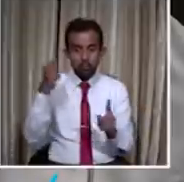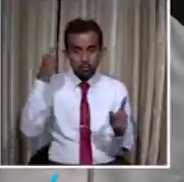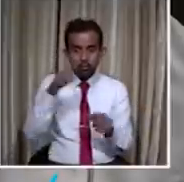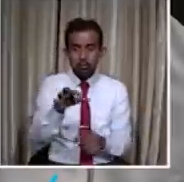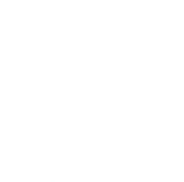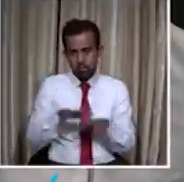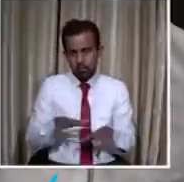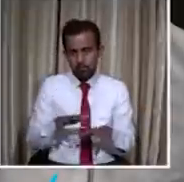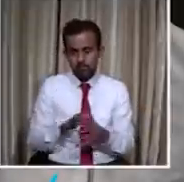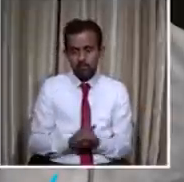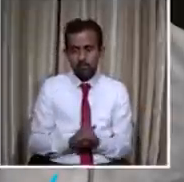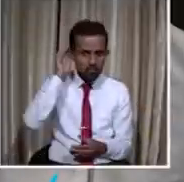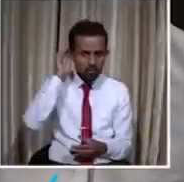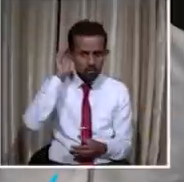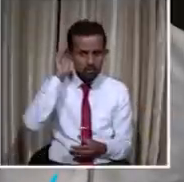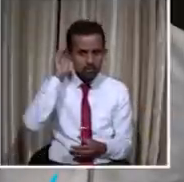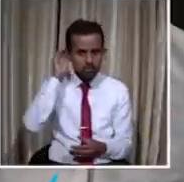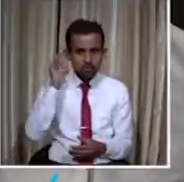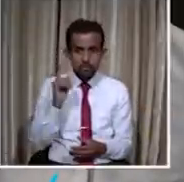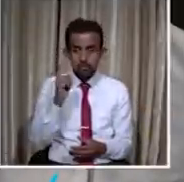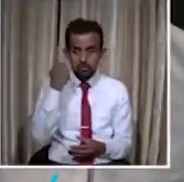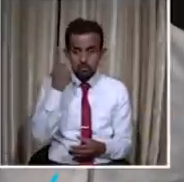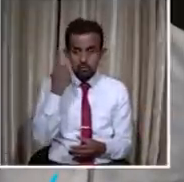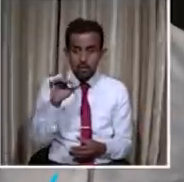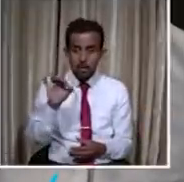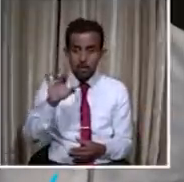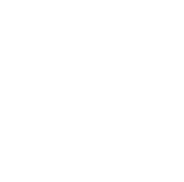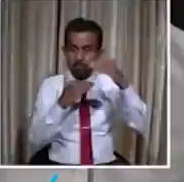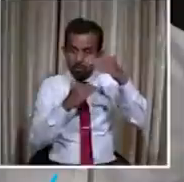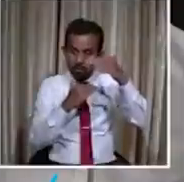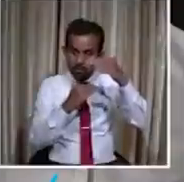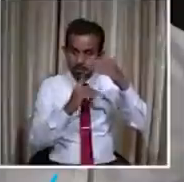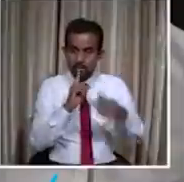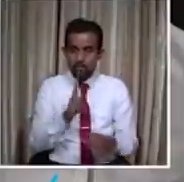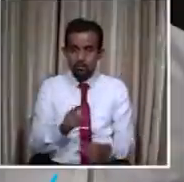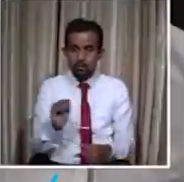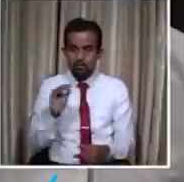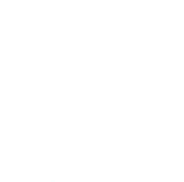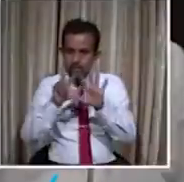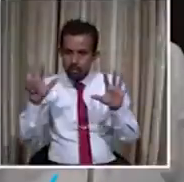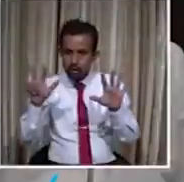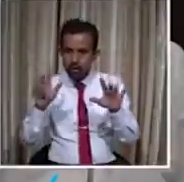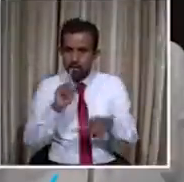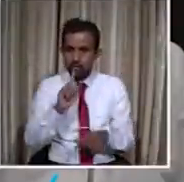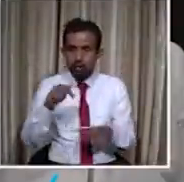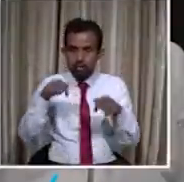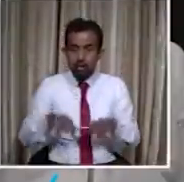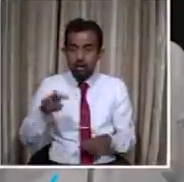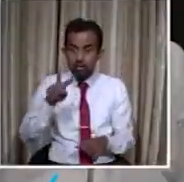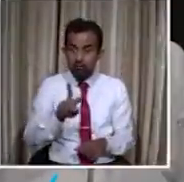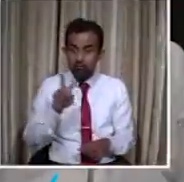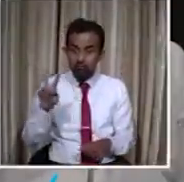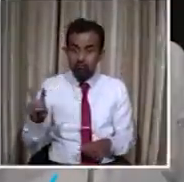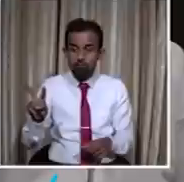කටයුත්තෙන් වළකින්න. මට ආරංචි මුලින් 15කට සීමා කරනවායි කිව්වා. ඊට පස්සේ 18යි කිව්වා. දැන් 22